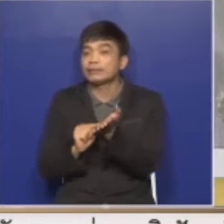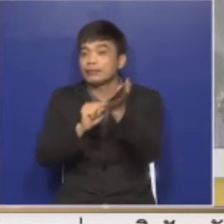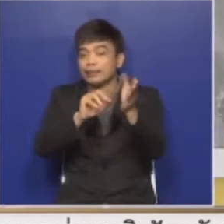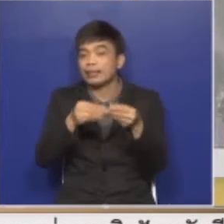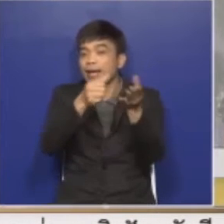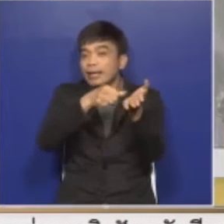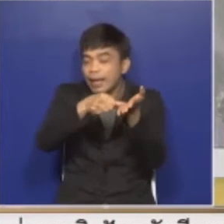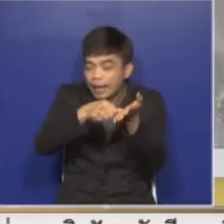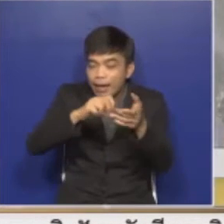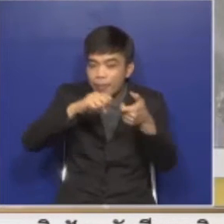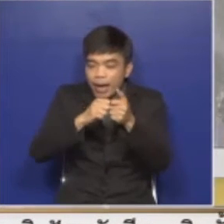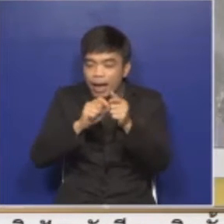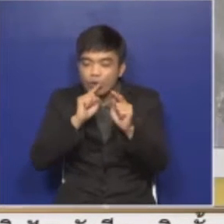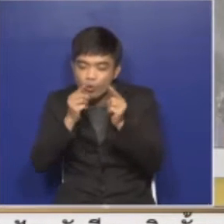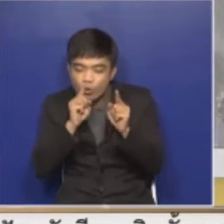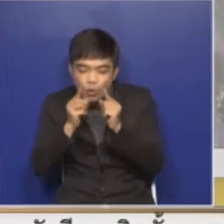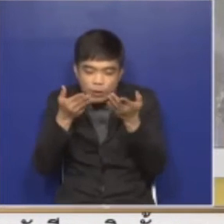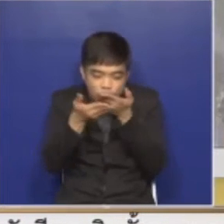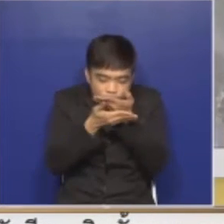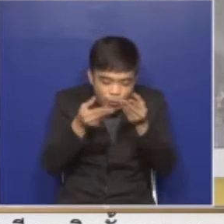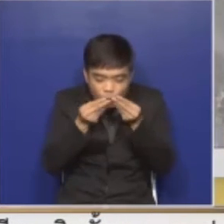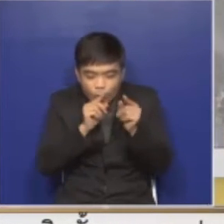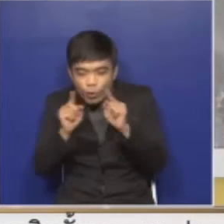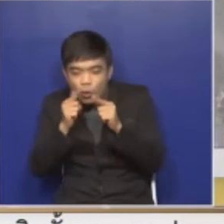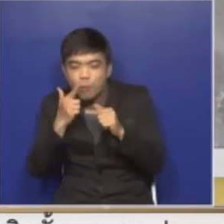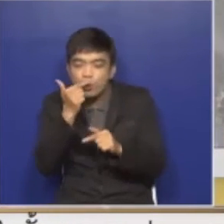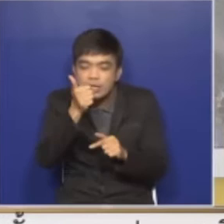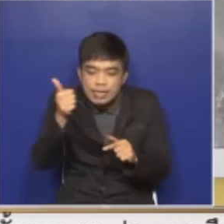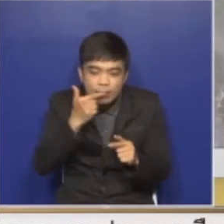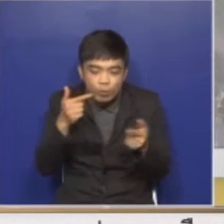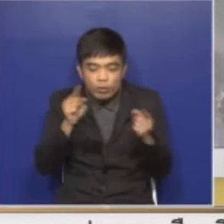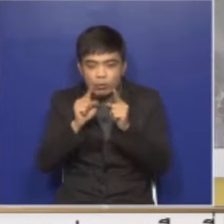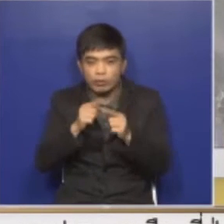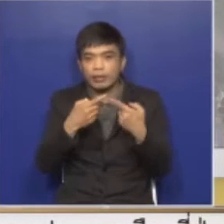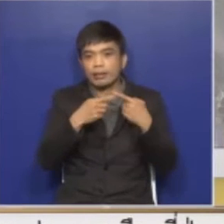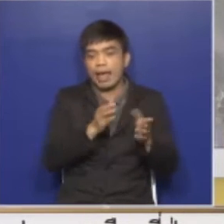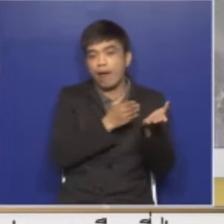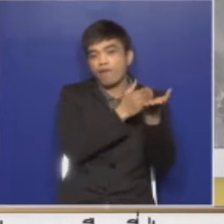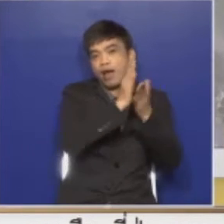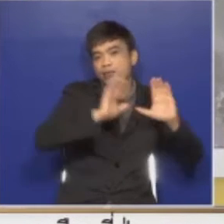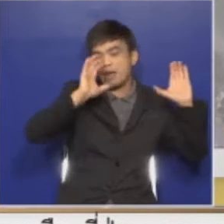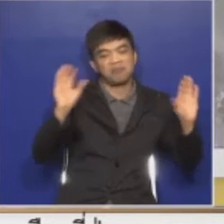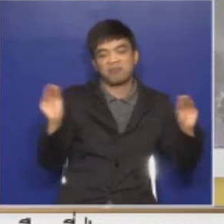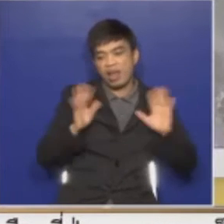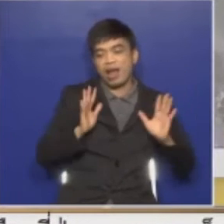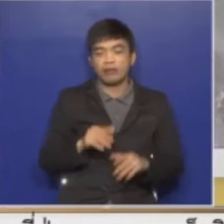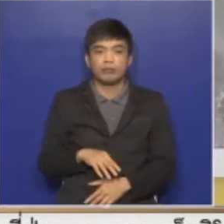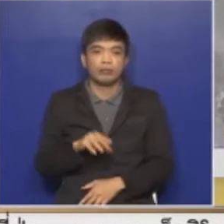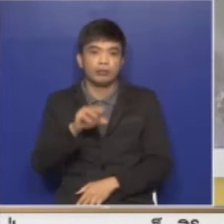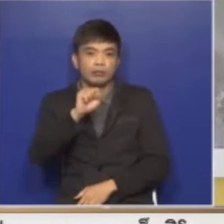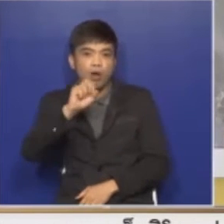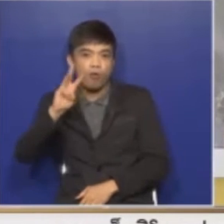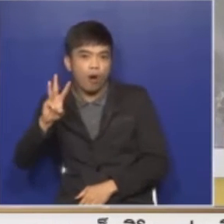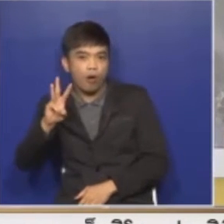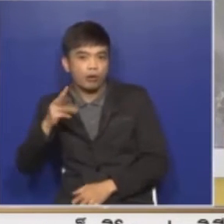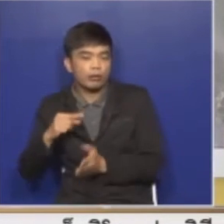การเจรจากันแบบสมานฉันท์สันติวิธีแต่ปรากฏว่าฝ่ายรัฐบาลก็ไม่เอาวุฒิสมาชิกก็จะยื่นตี